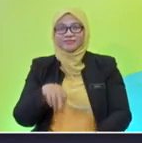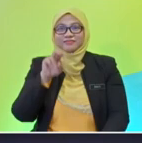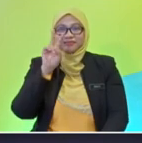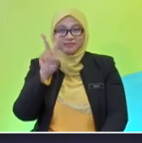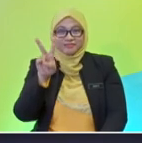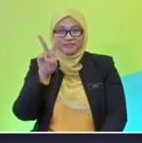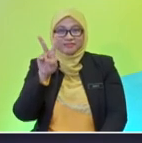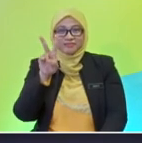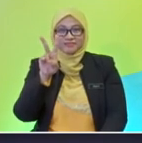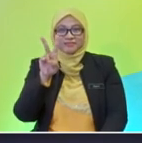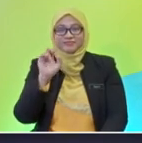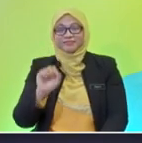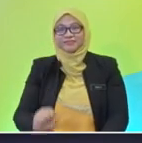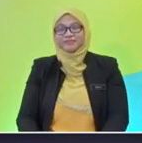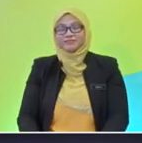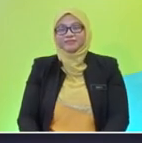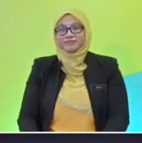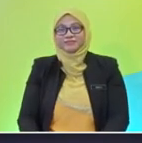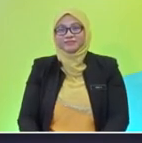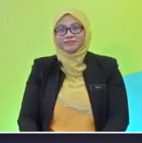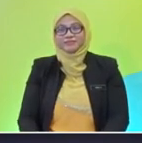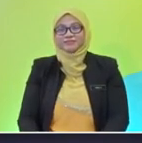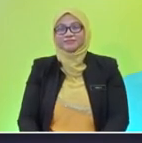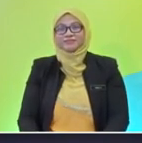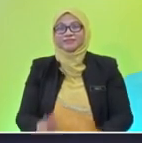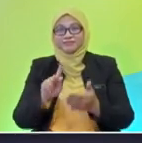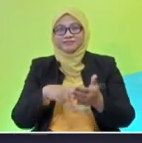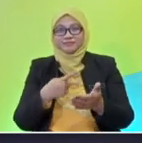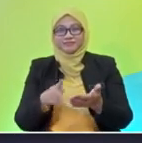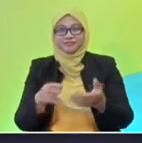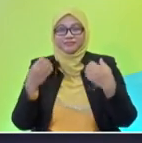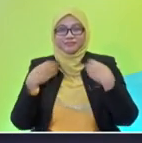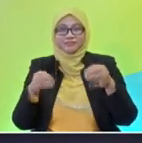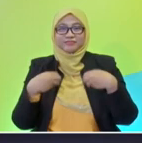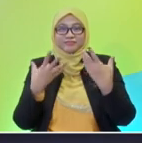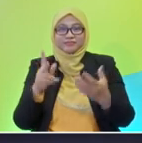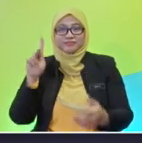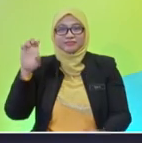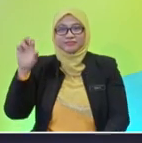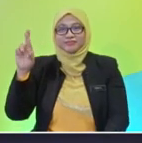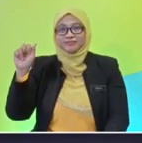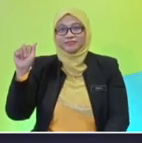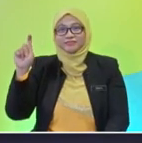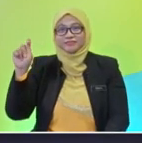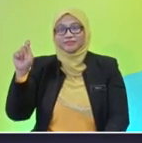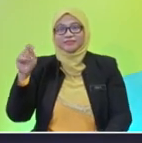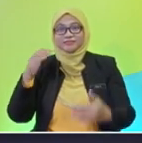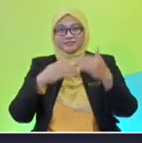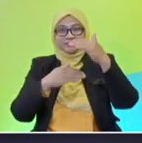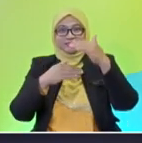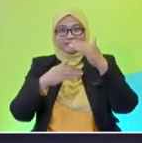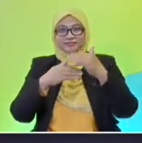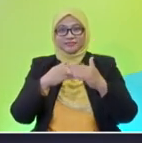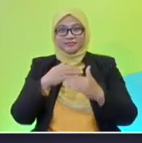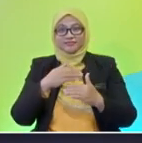Pantun dua kerat. Pantun dua kerat. Kenapa dua kerat? Sebab pantun ada banyak kerat. Kerat ni maksudnya baris. Okey, bila kita sebut tentang dua kerat